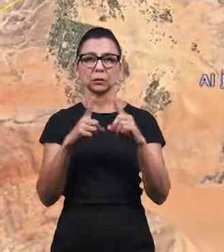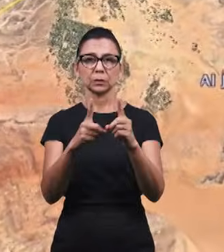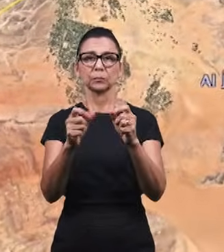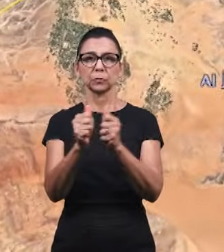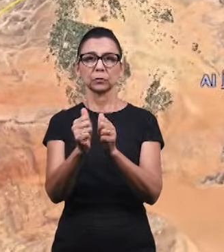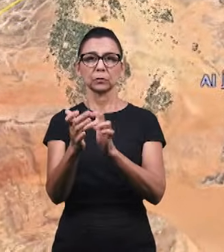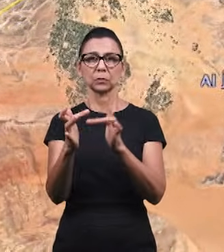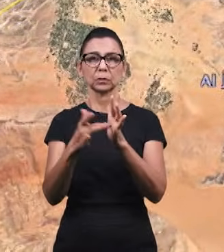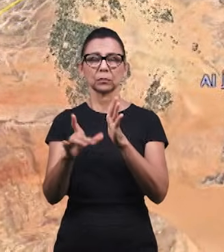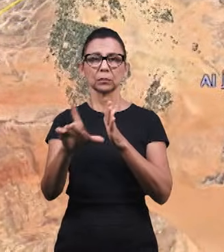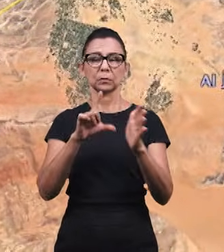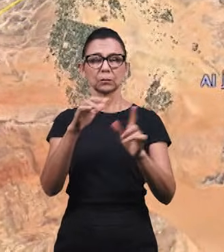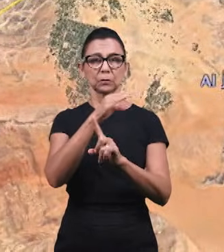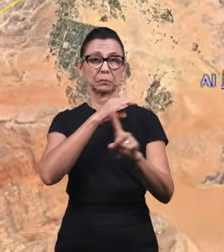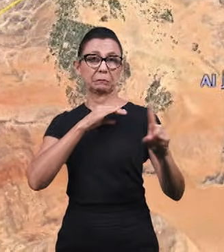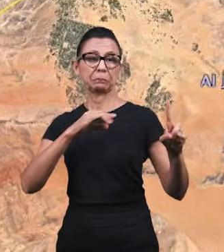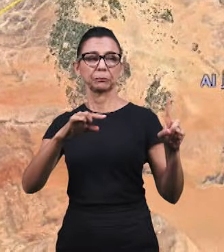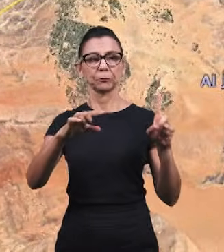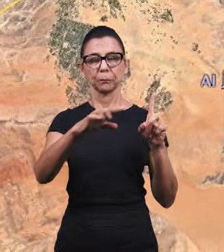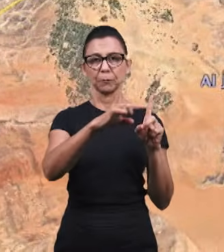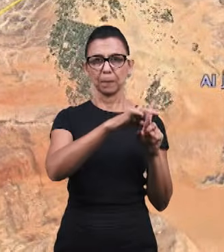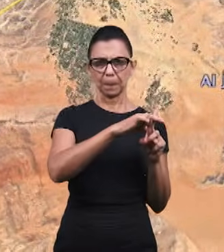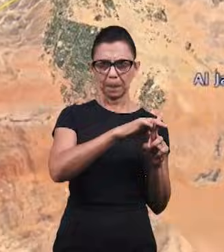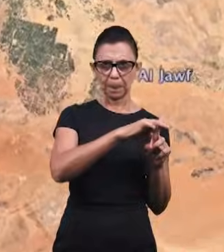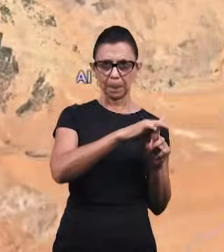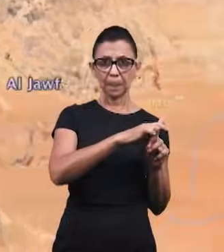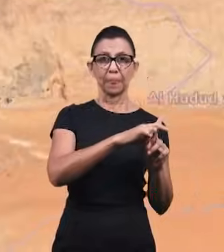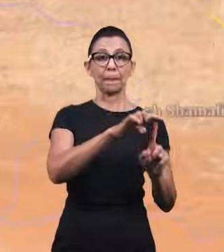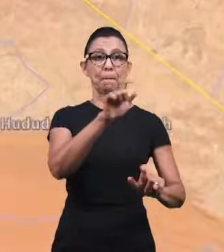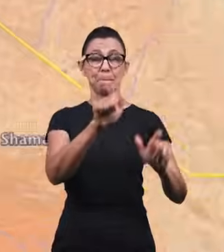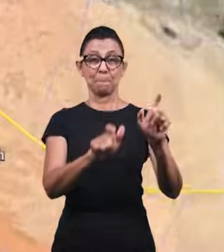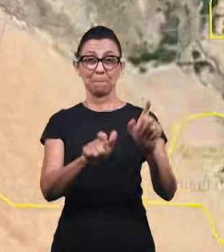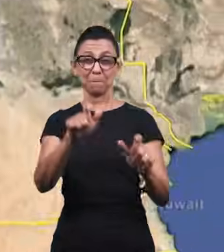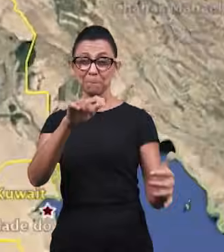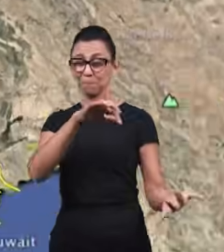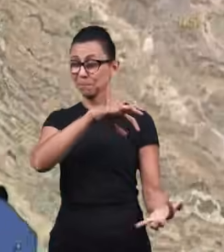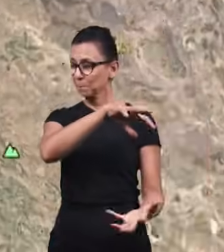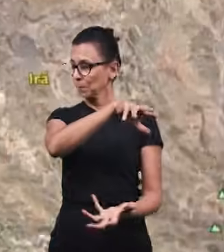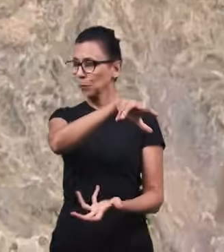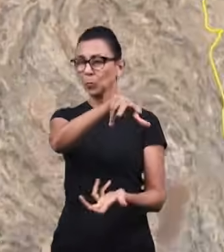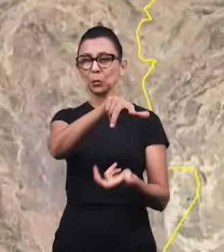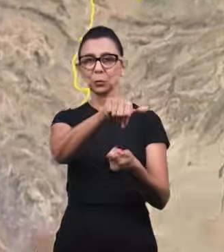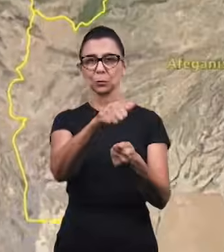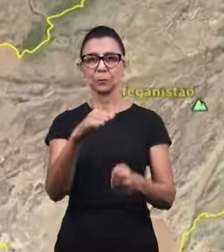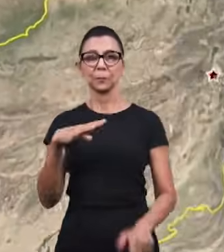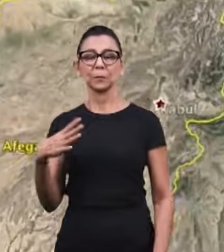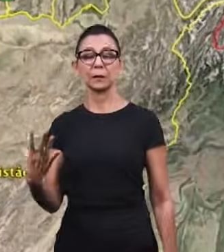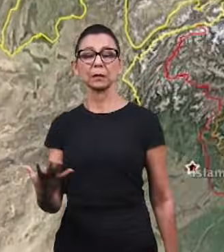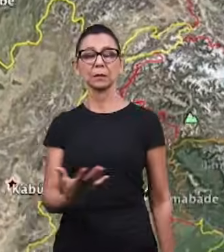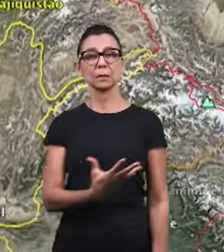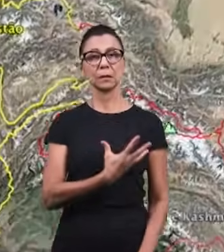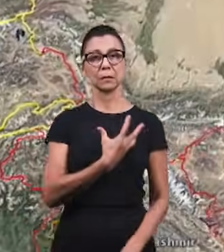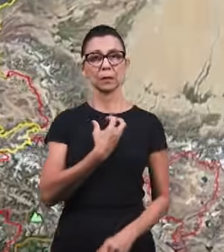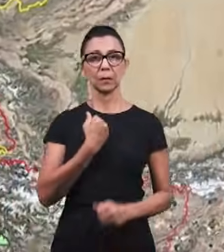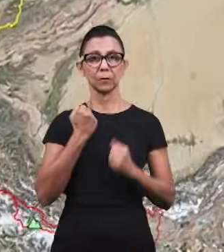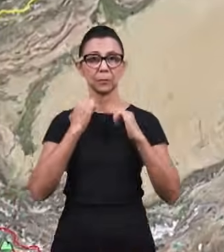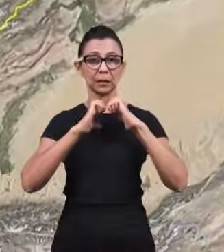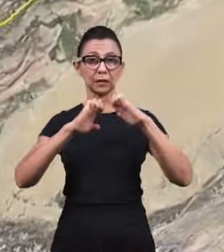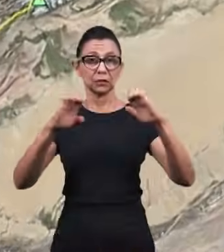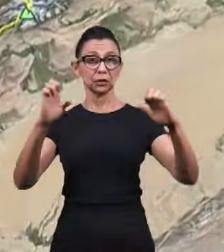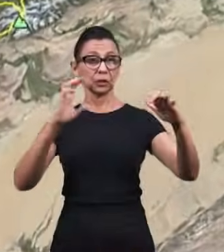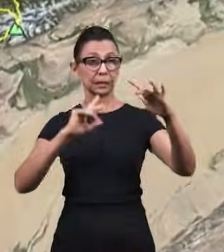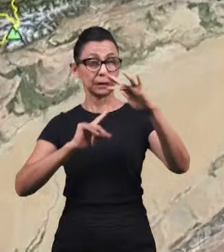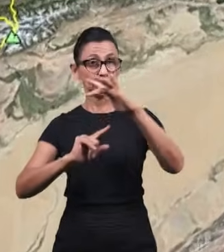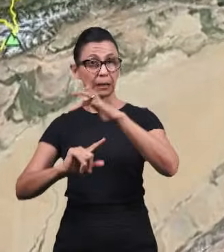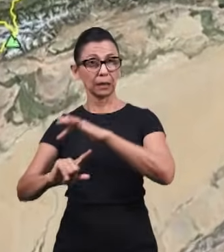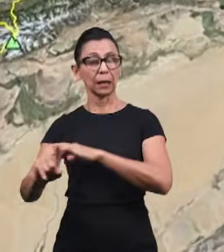à la croix du Calvaire. Des personnes de toutes les parties du monde sont touchées par l'Évangile éternel et par